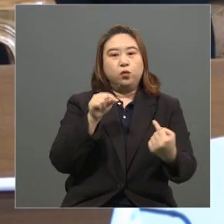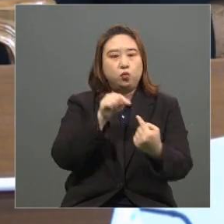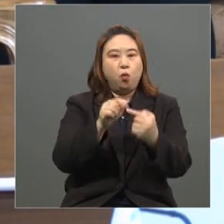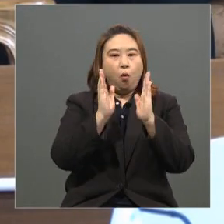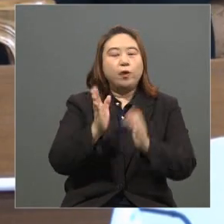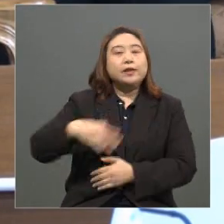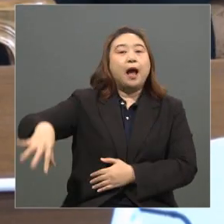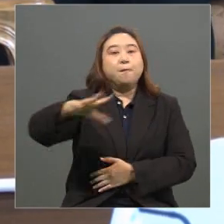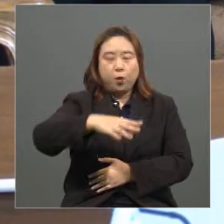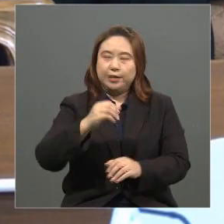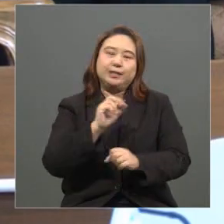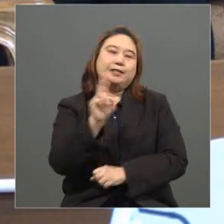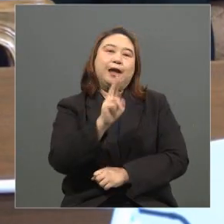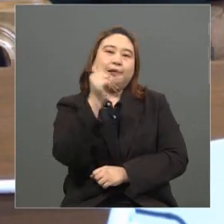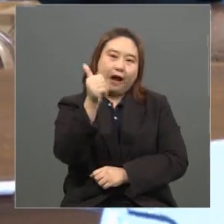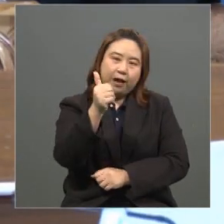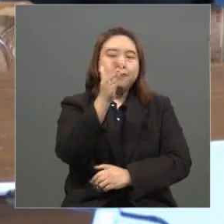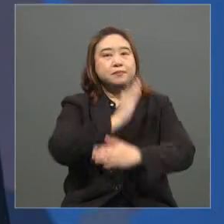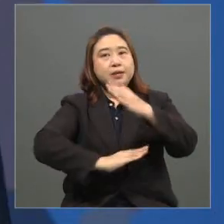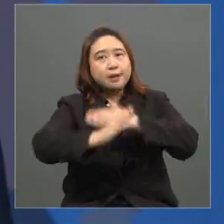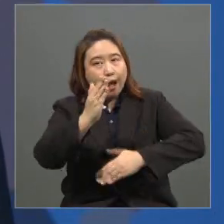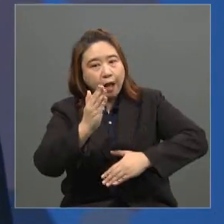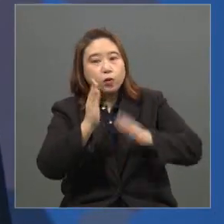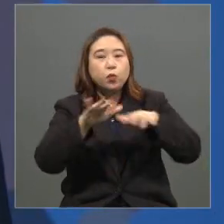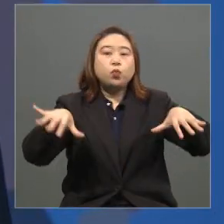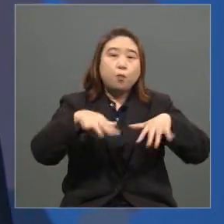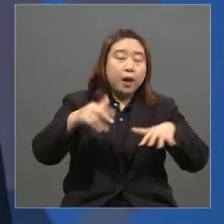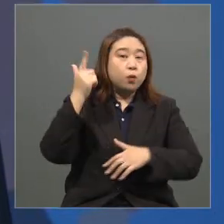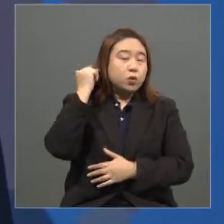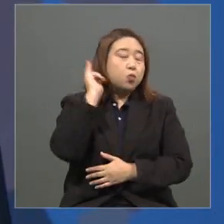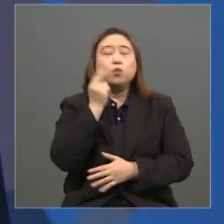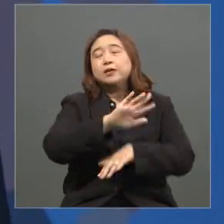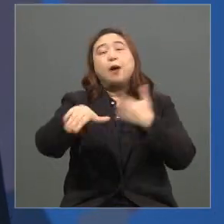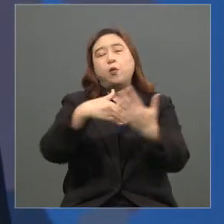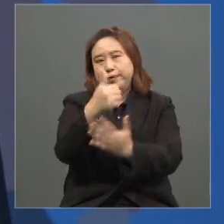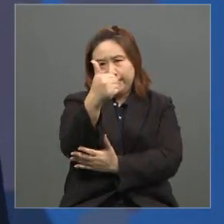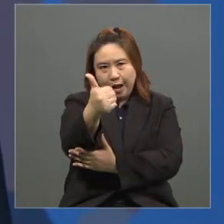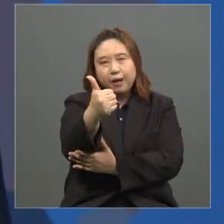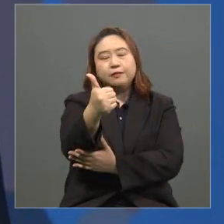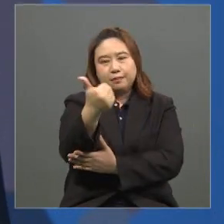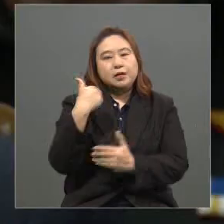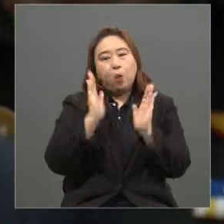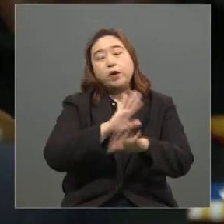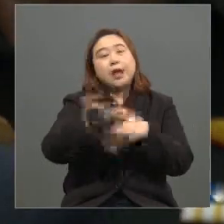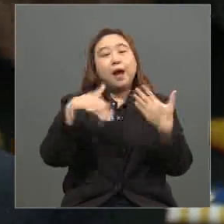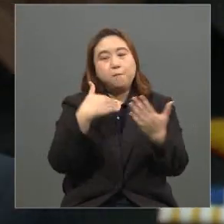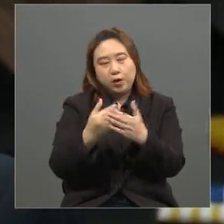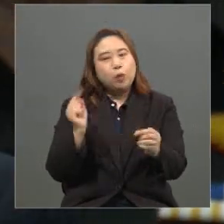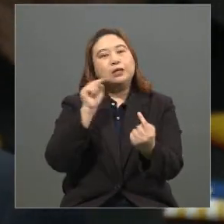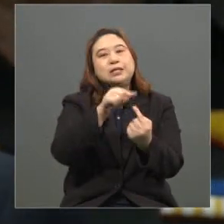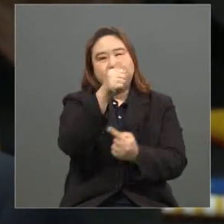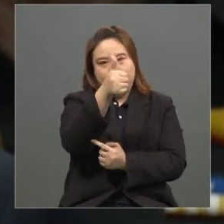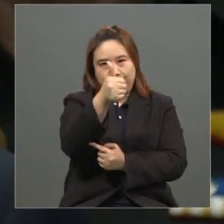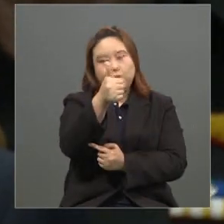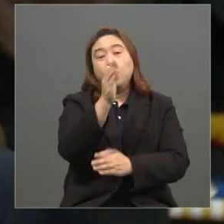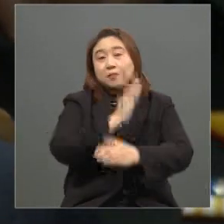ทุกคนอย่างเท่าเทียมไม่ว่าคุณจะเป็นผู้พิการหรือว่าเป็นคนทั่วไปอะไรยังไงก็ตามมีฟีเจอร์ที่รองรับสำหรับคนทุกกลุ่มซึ่งก็รวมถึงคนพิการ